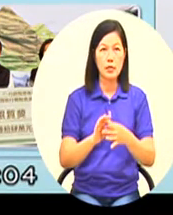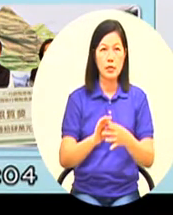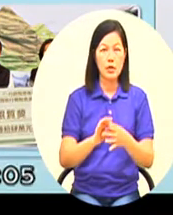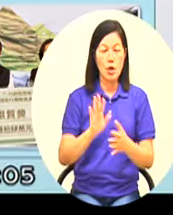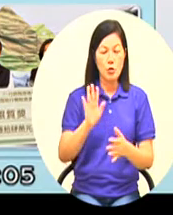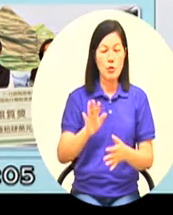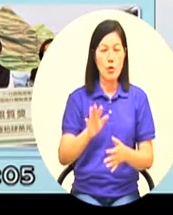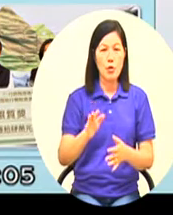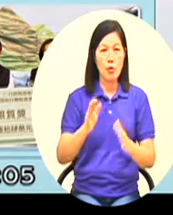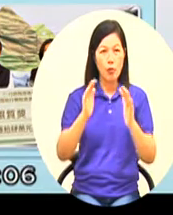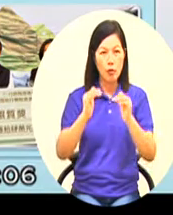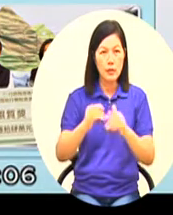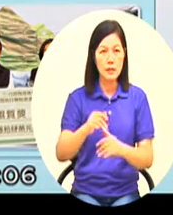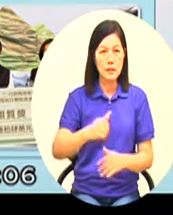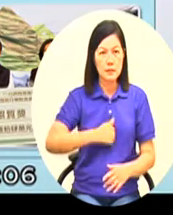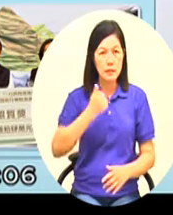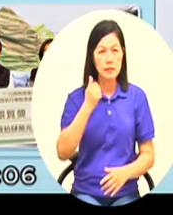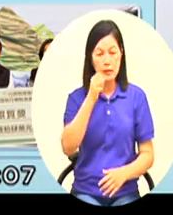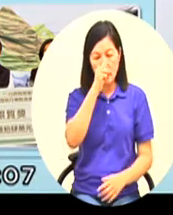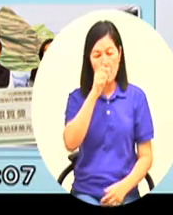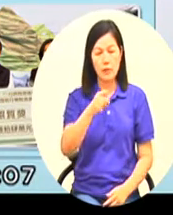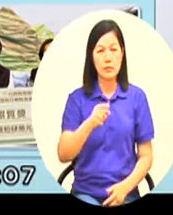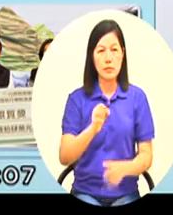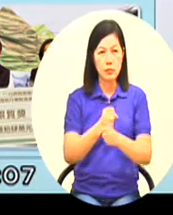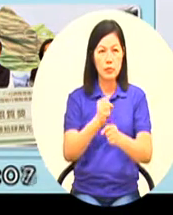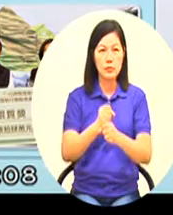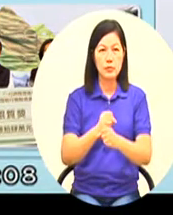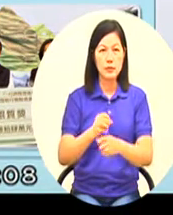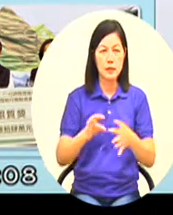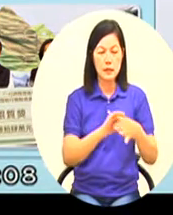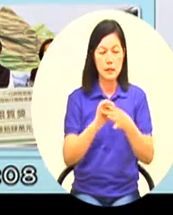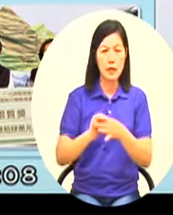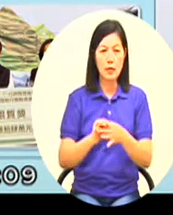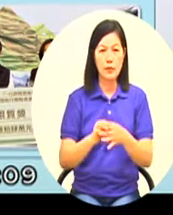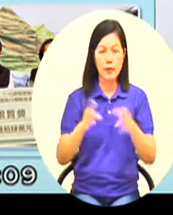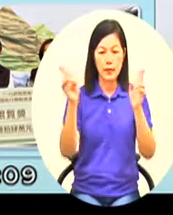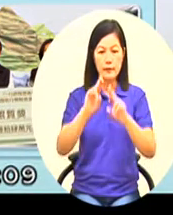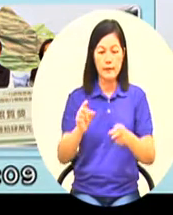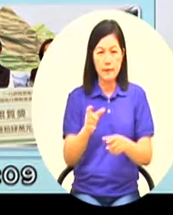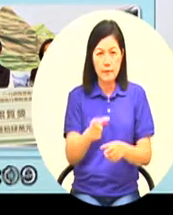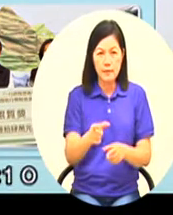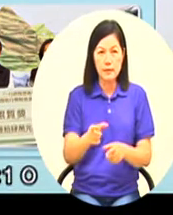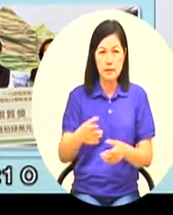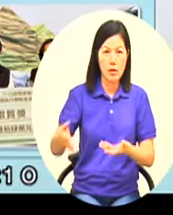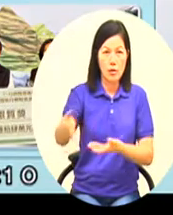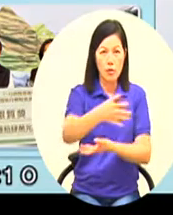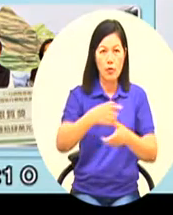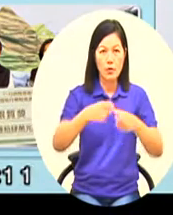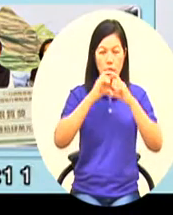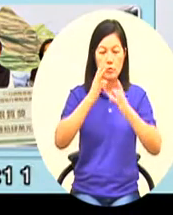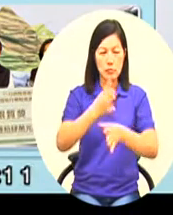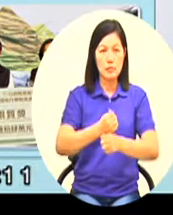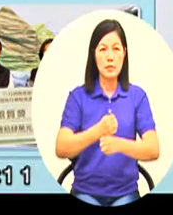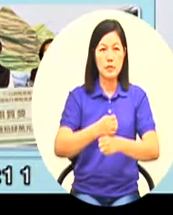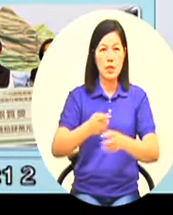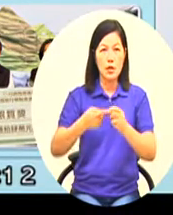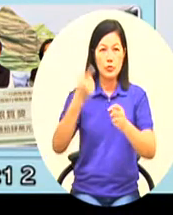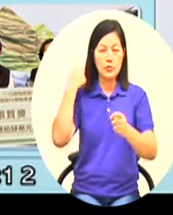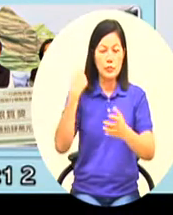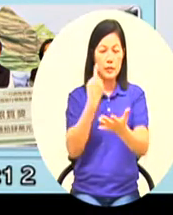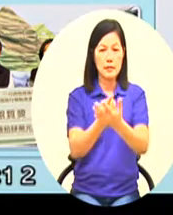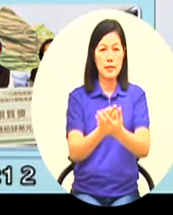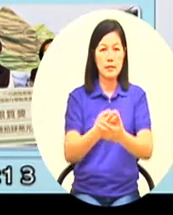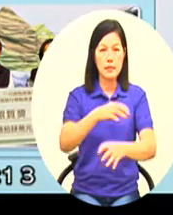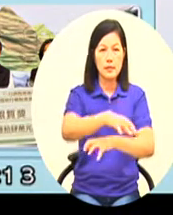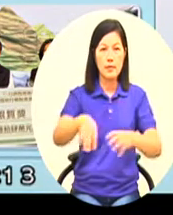的资源回收绩效评比的工作，以及相关电池回收日等等的这个措施，在去年参与环保署资